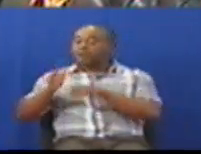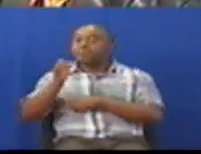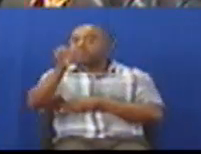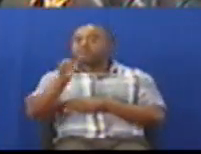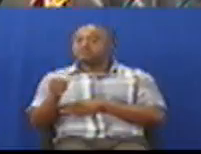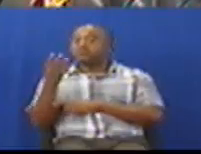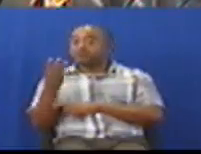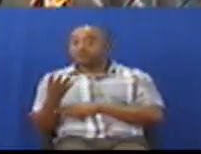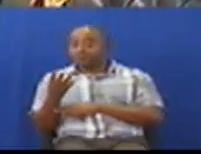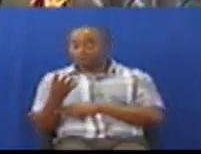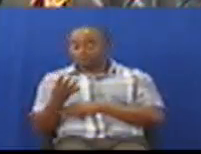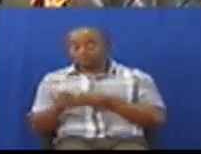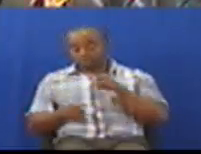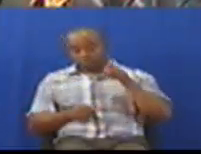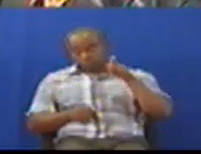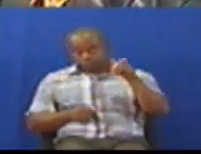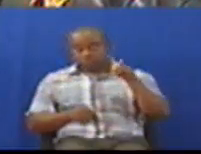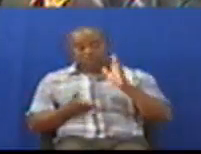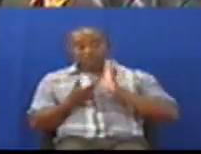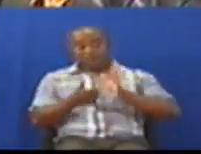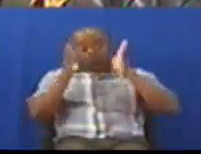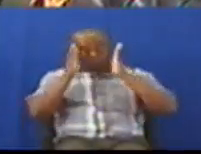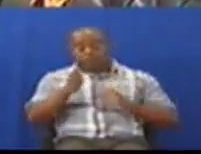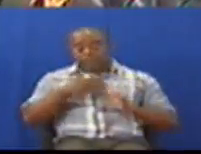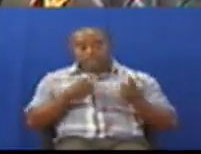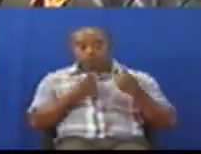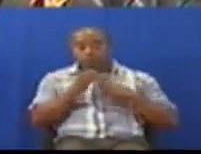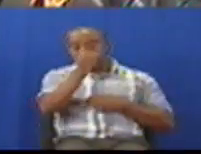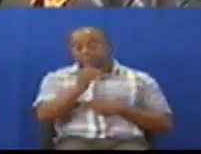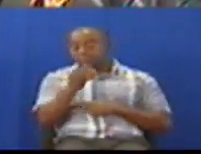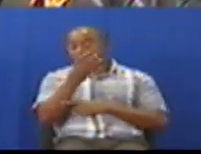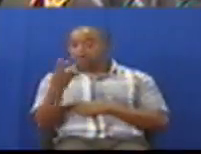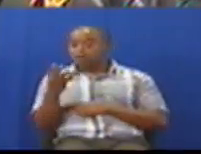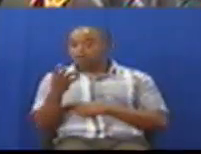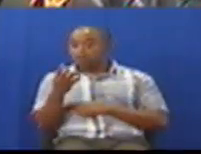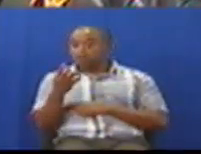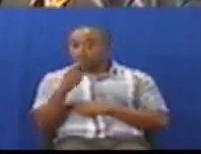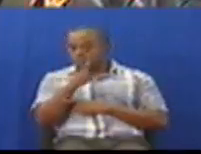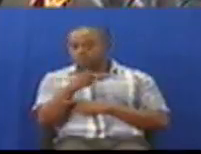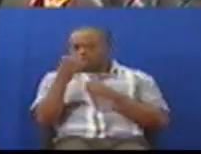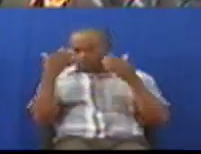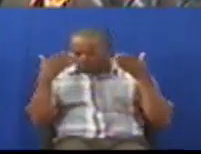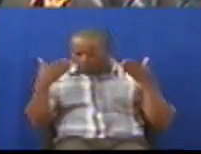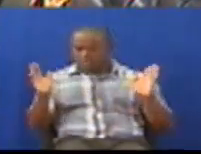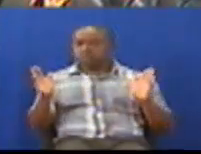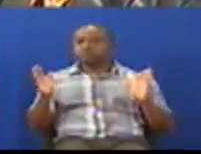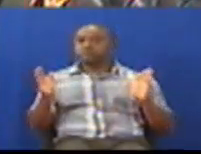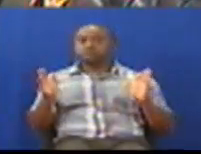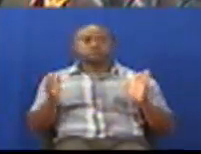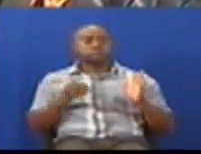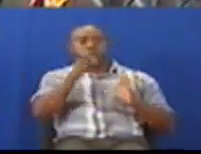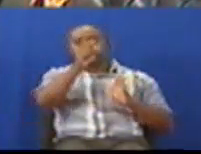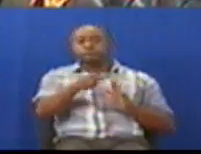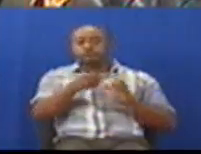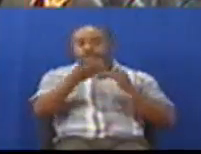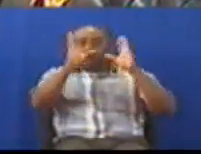kama mbunge anataka kuzungumzia 4% ile, ni wazi ikikaa hivyo hakuna mtu atampa